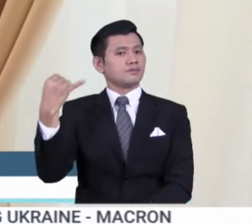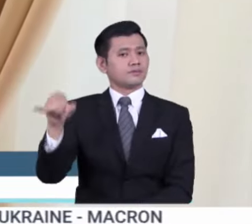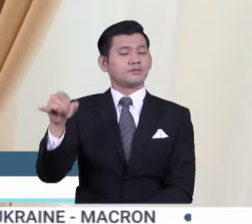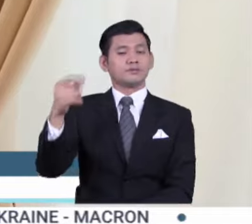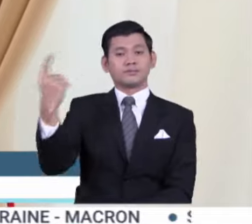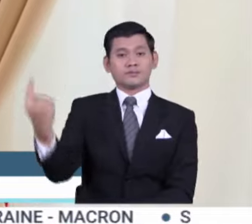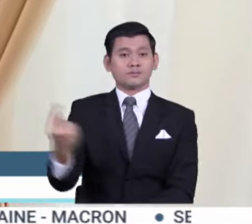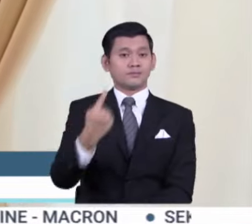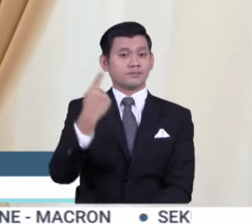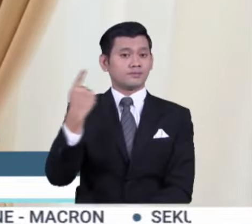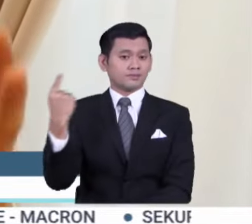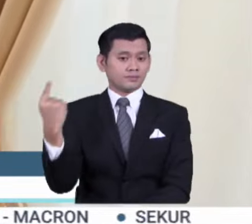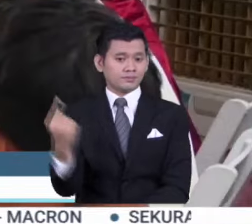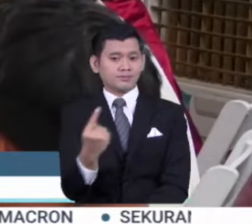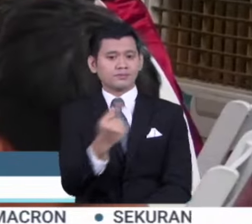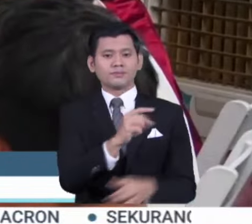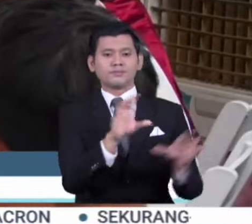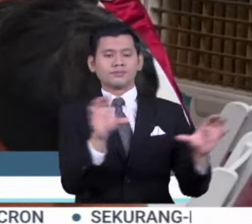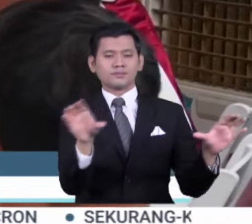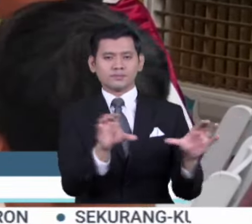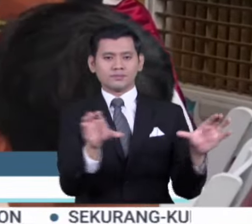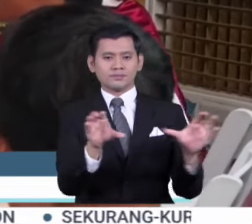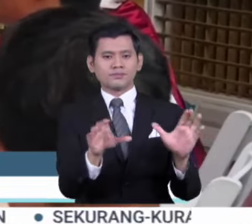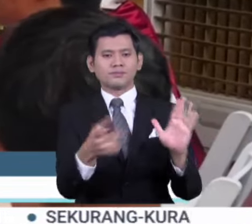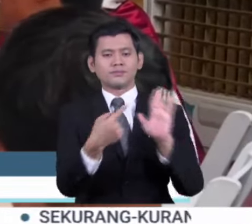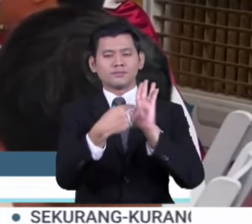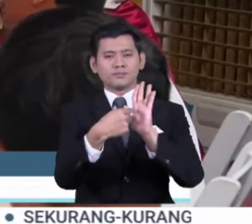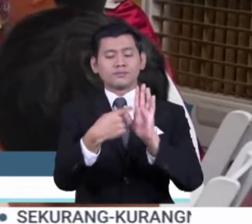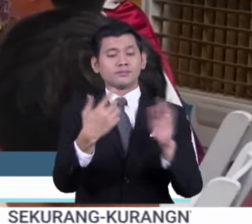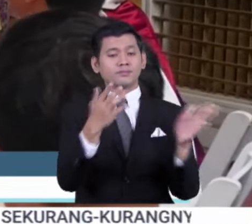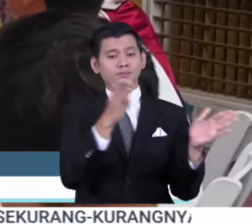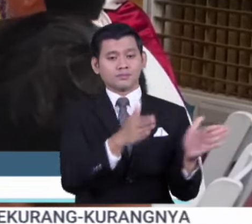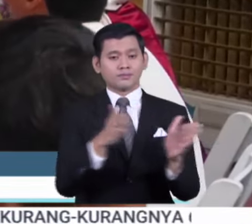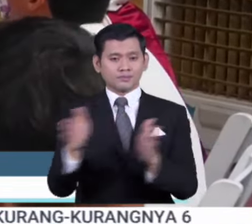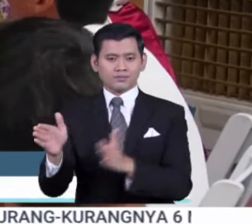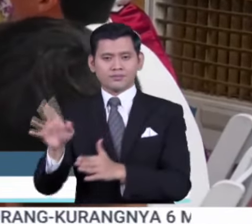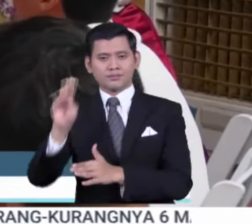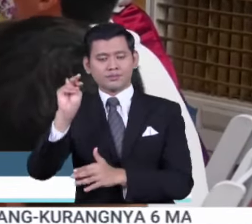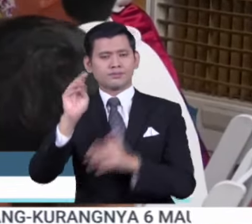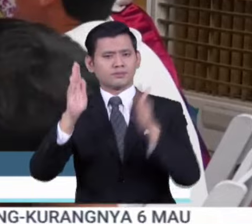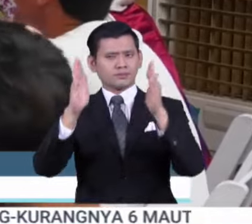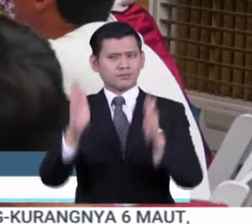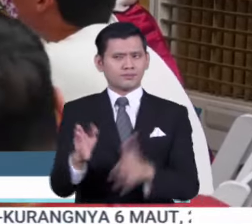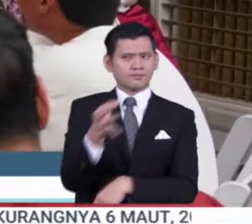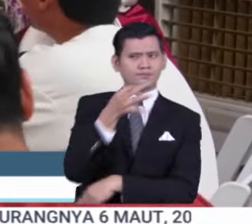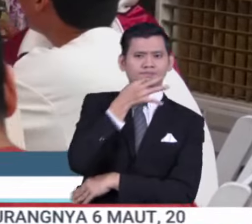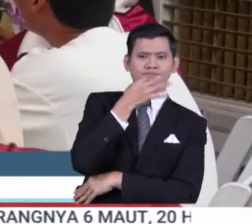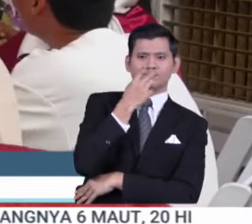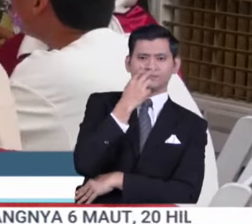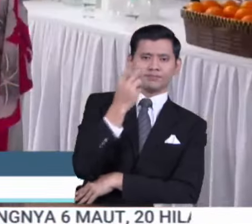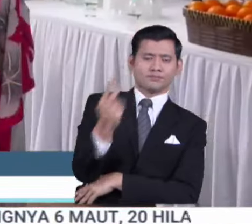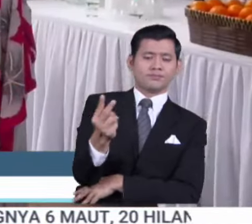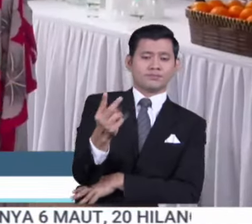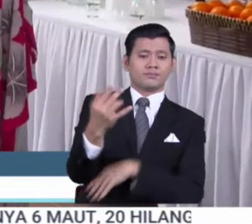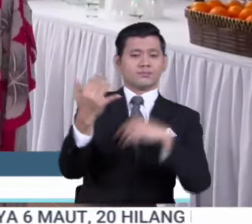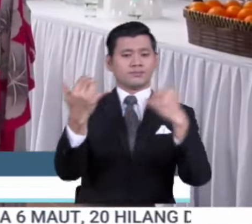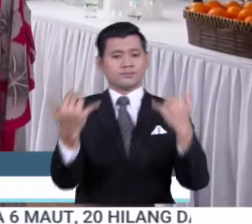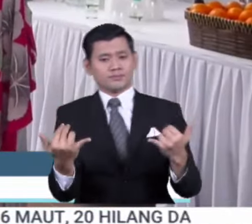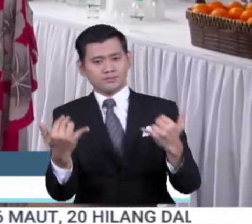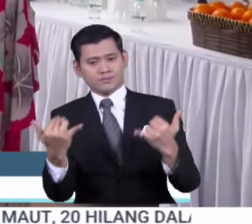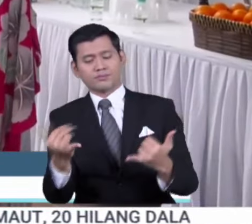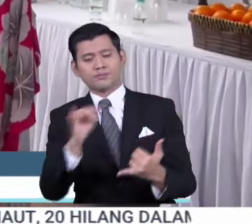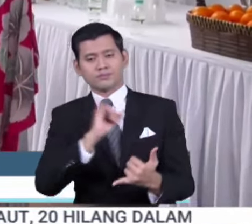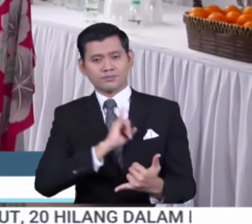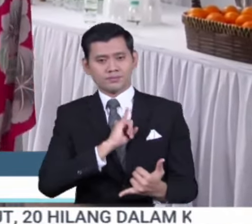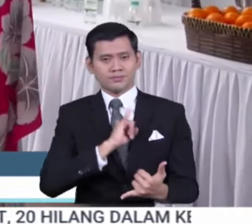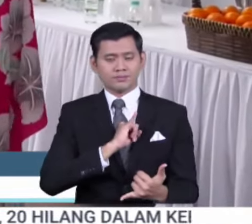kita nak buat gimmick, tak every time buat strategy, nanti orang pun macam predictable, you know. Macam now memang, honestly